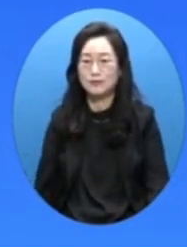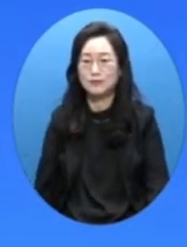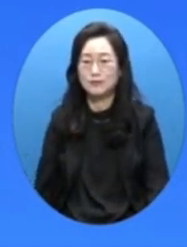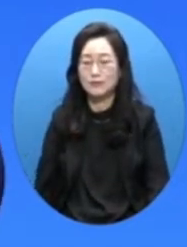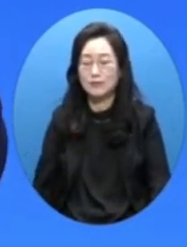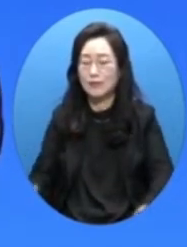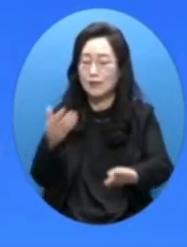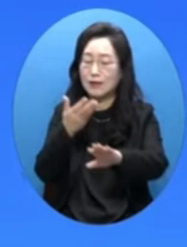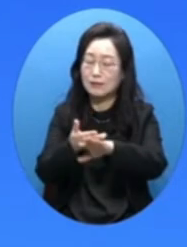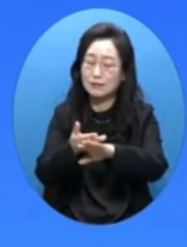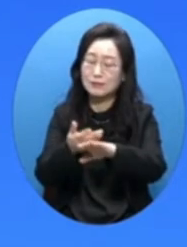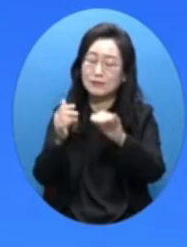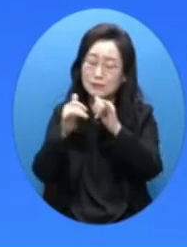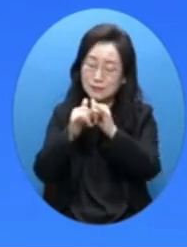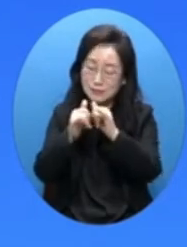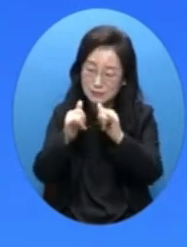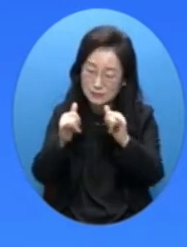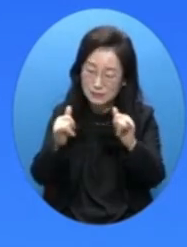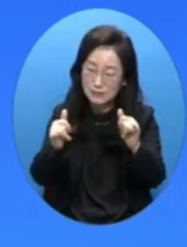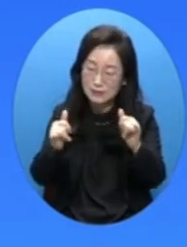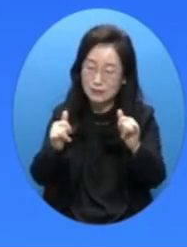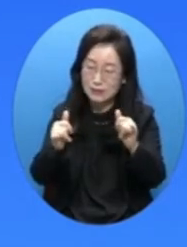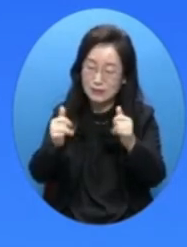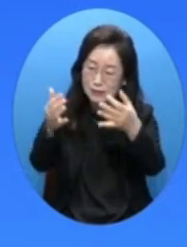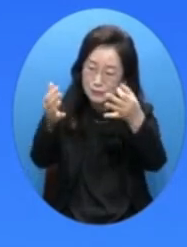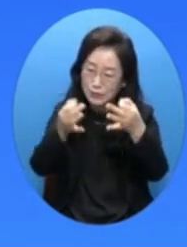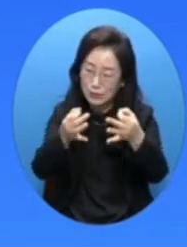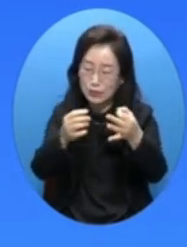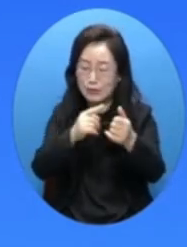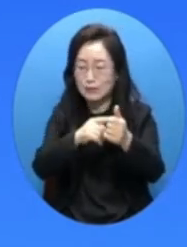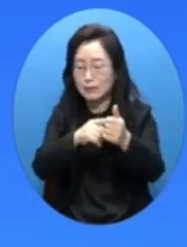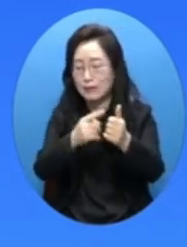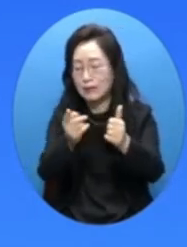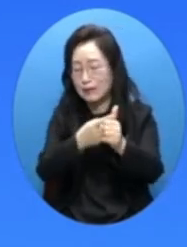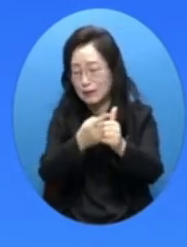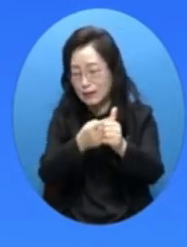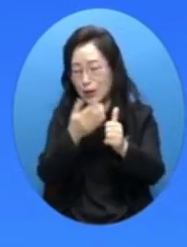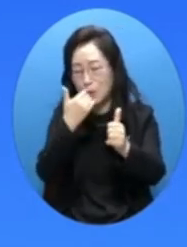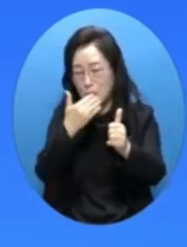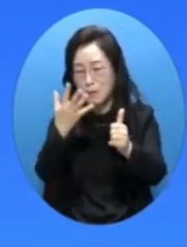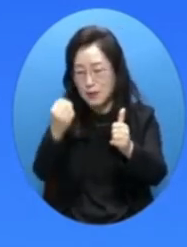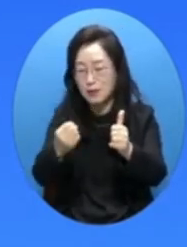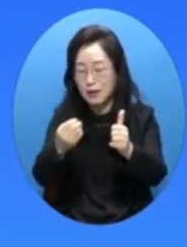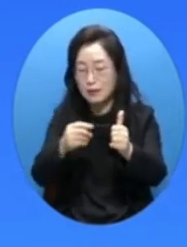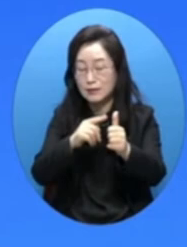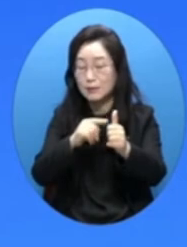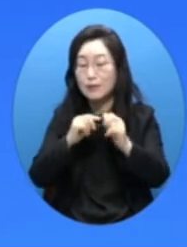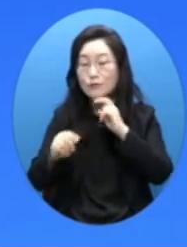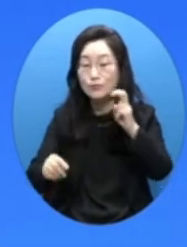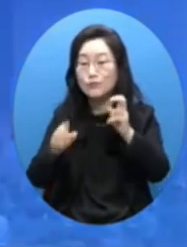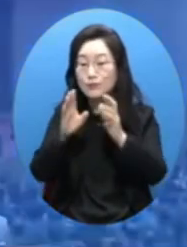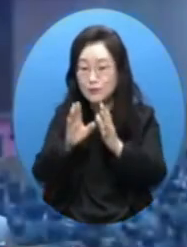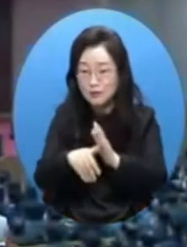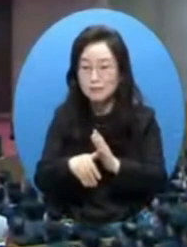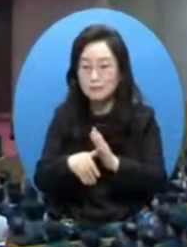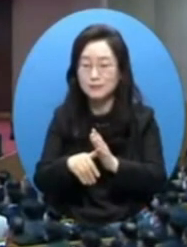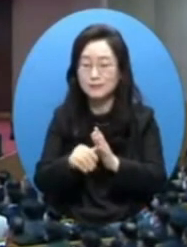남들에게 비난받을지는 다 본인이 했습니다 20살이 되었을 때